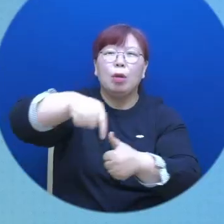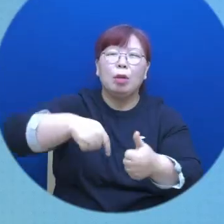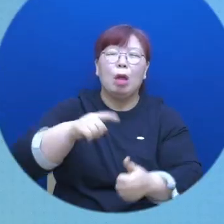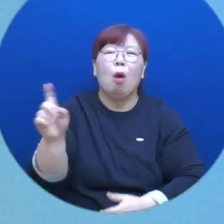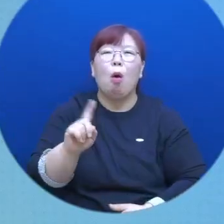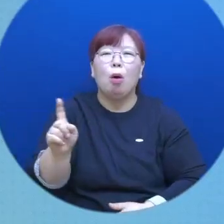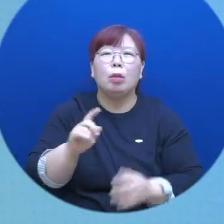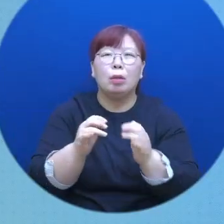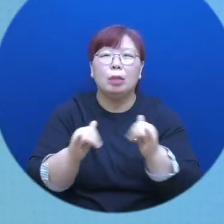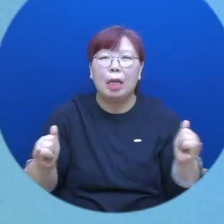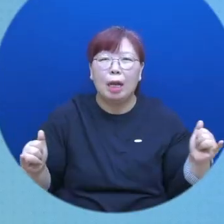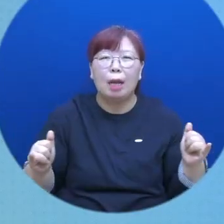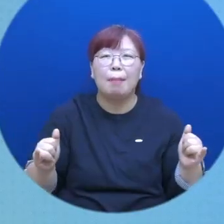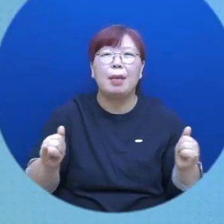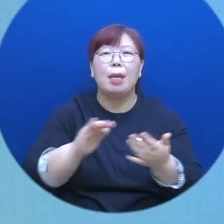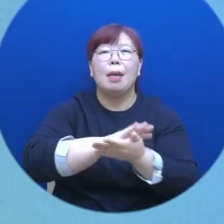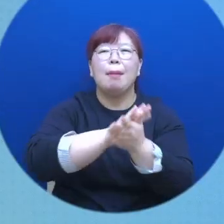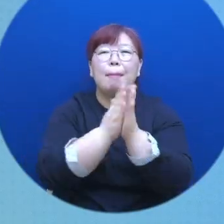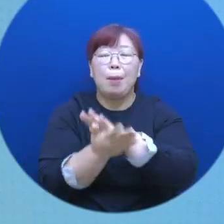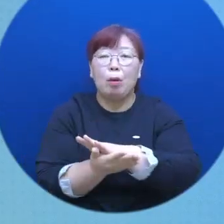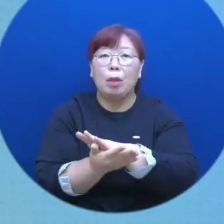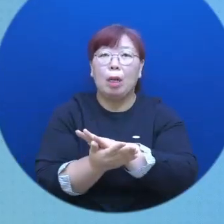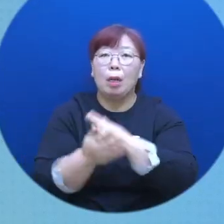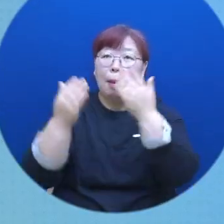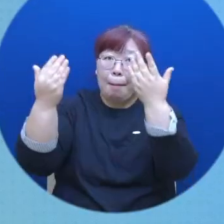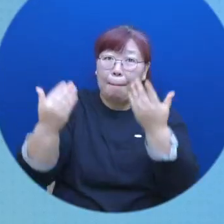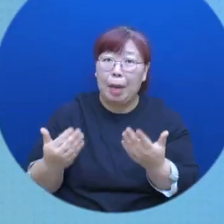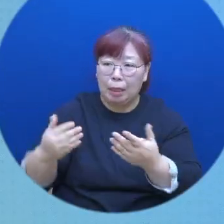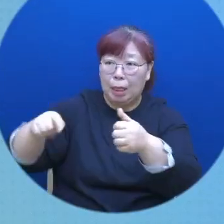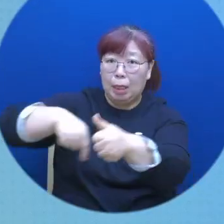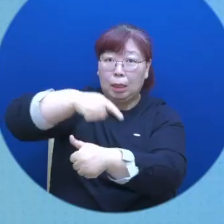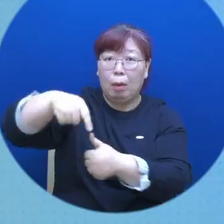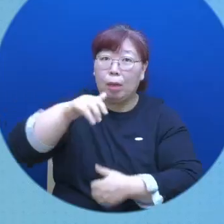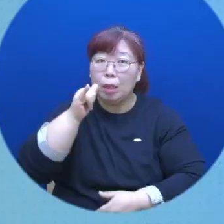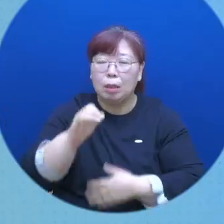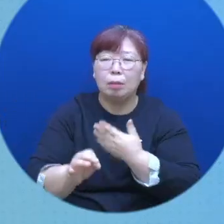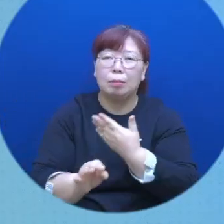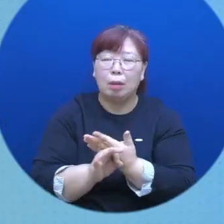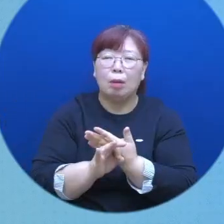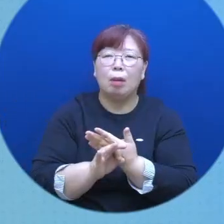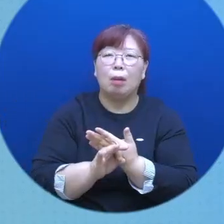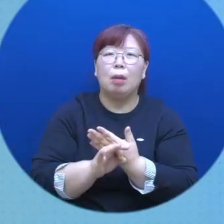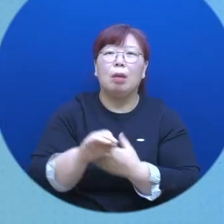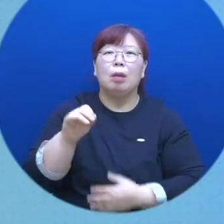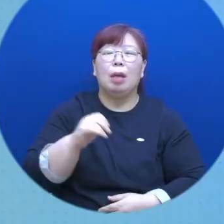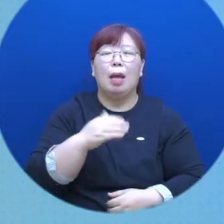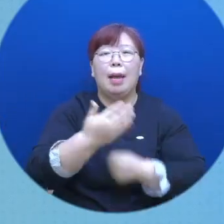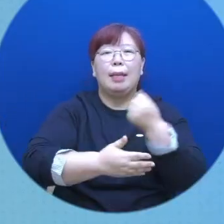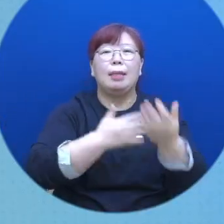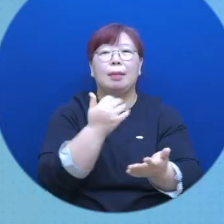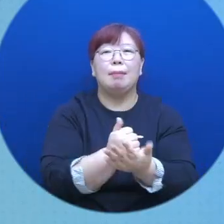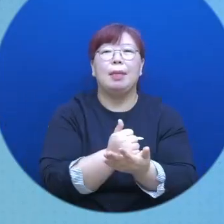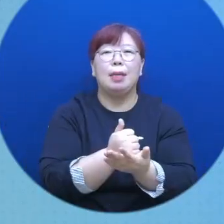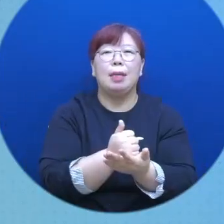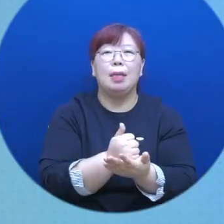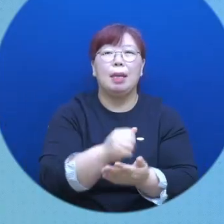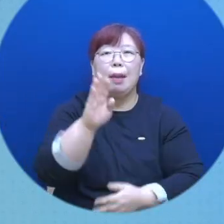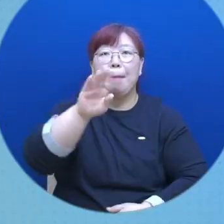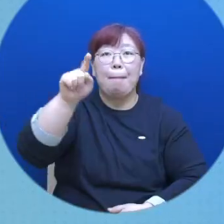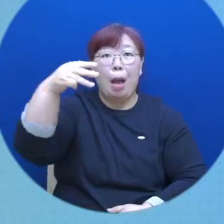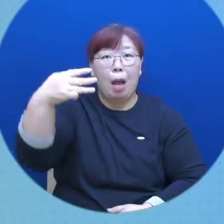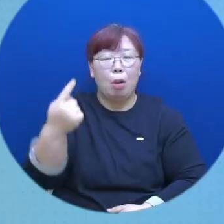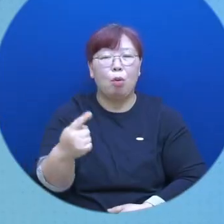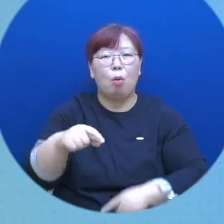사람이 변화를 받아야만 될 상황에 있다고 하면 하나님이 바로의